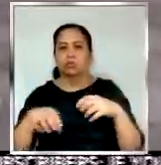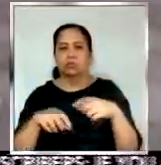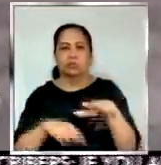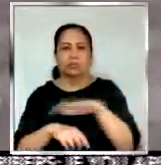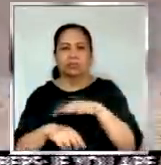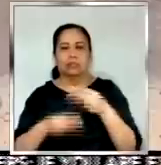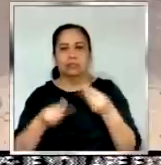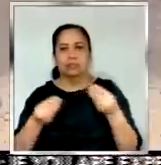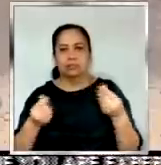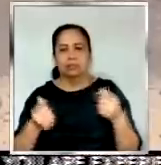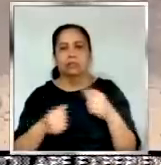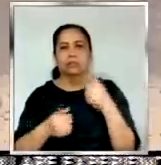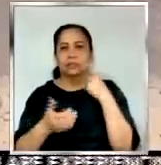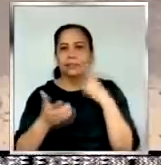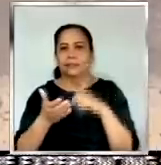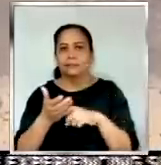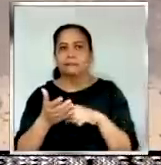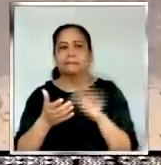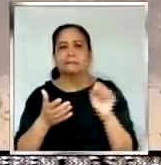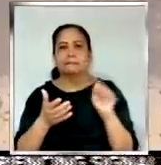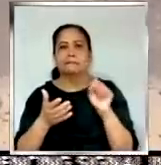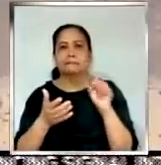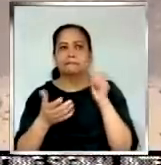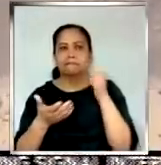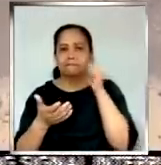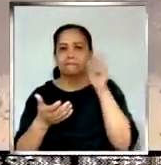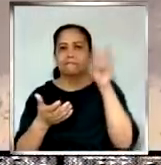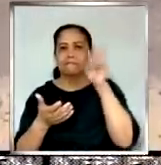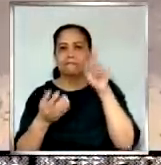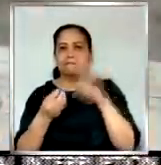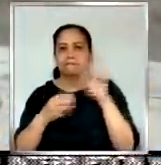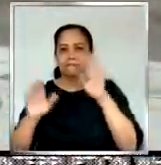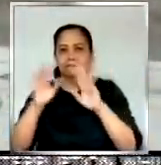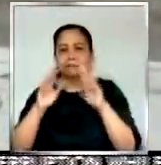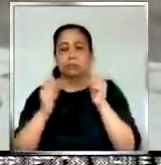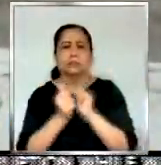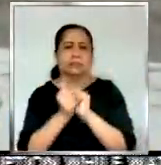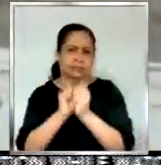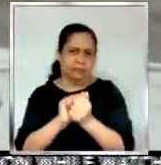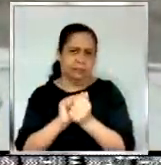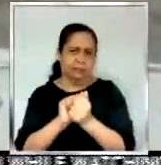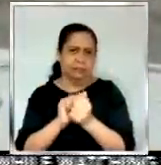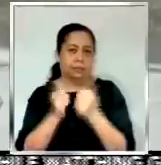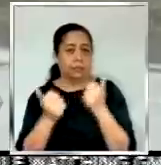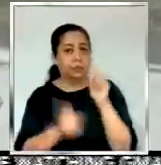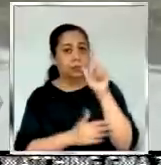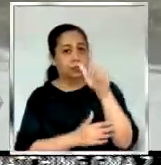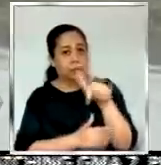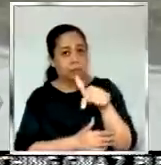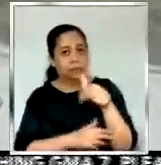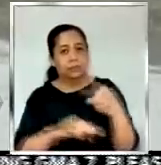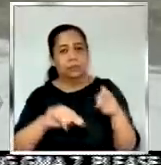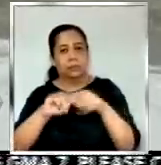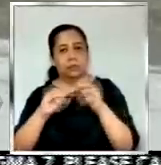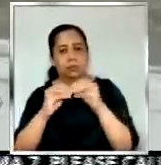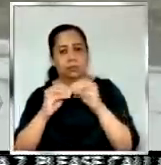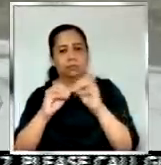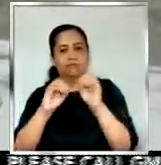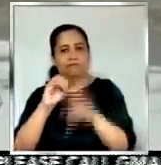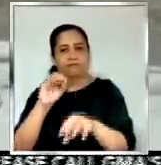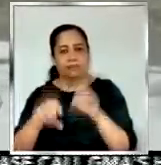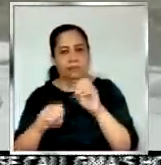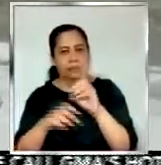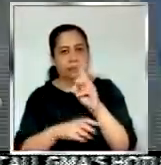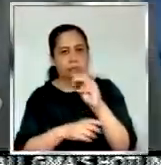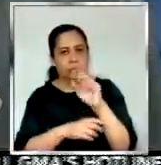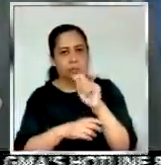Makikita natin yung magiging problema, pwede natin yung mag-adjust. So later on, ilalagyan pa rin namin dolomite yon at pati sa tubig